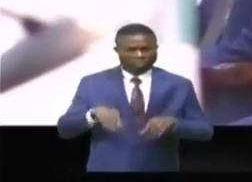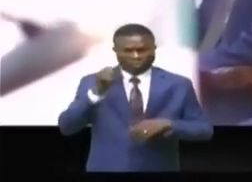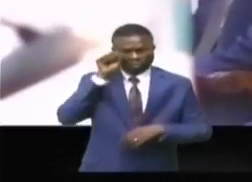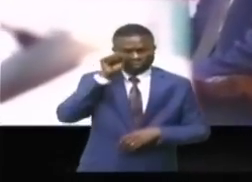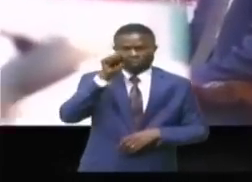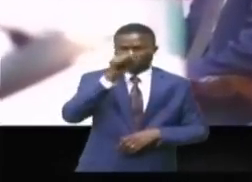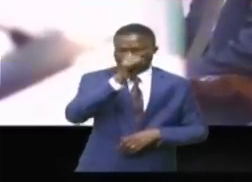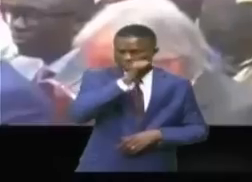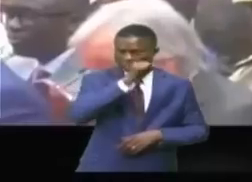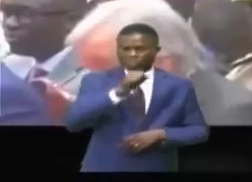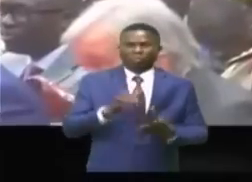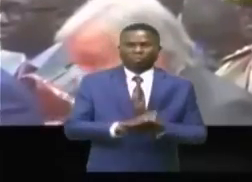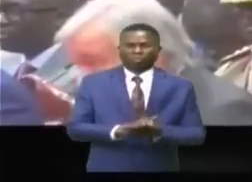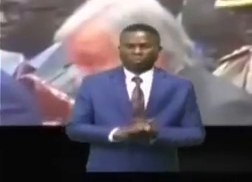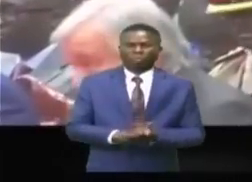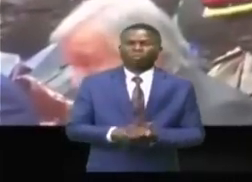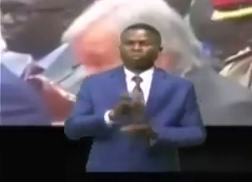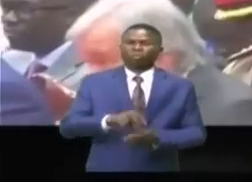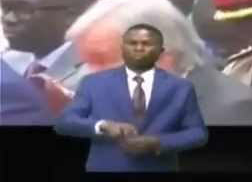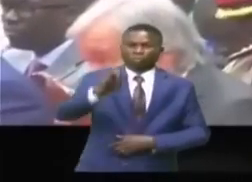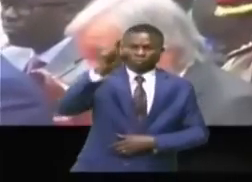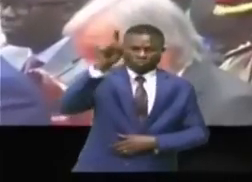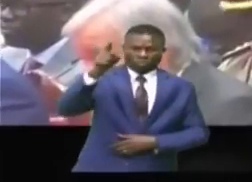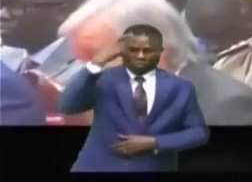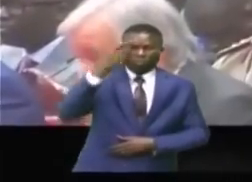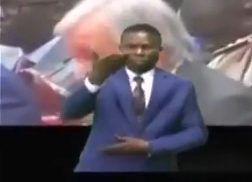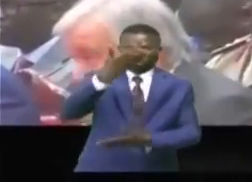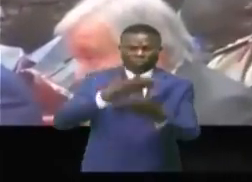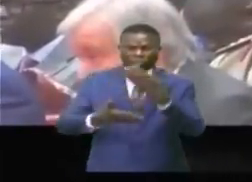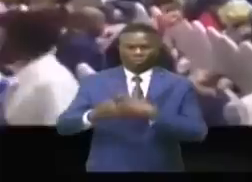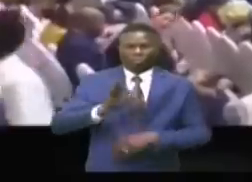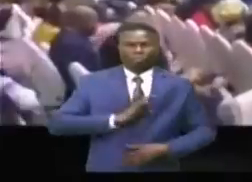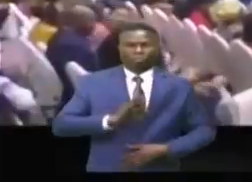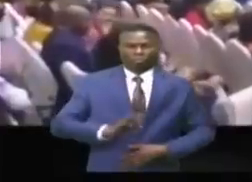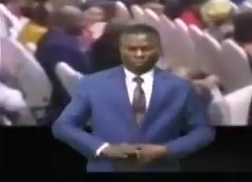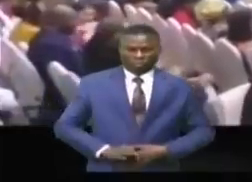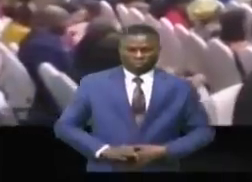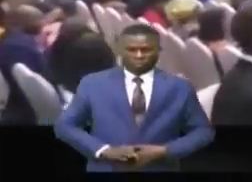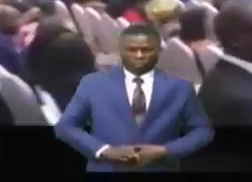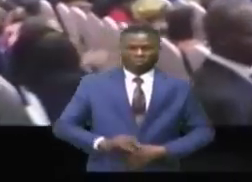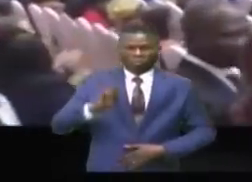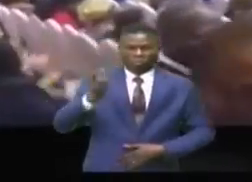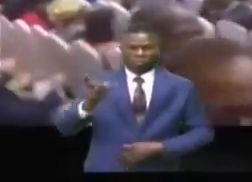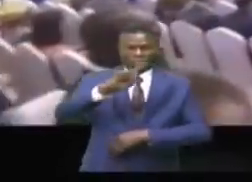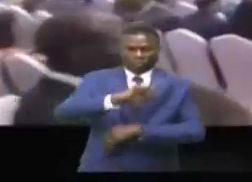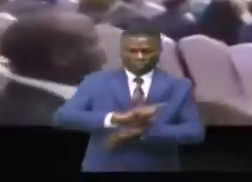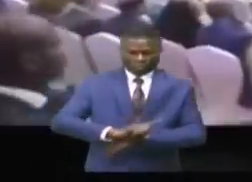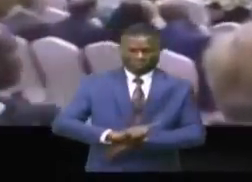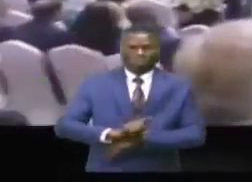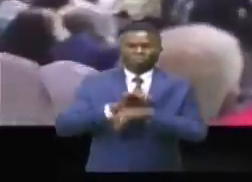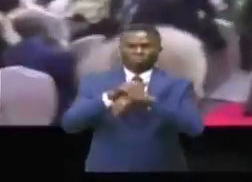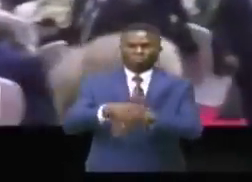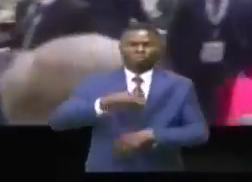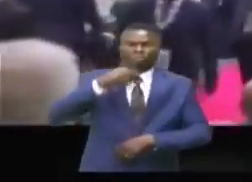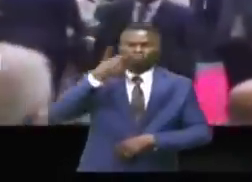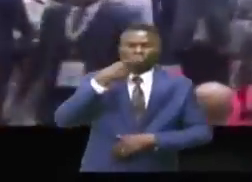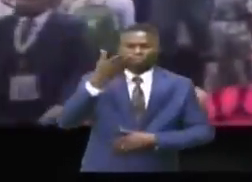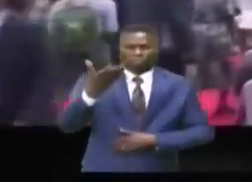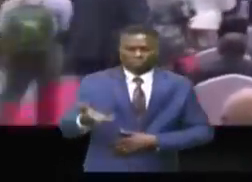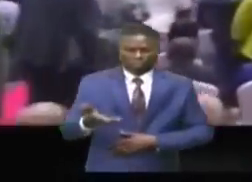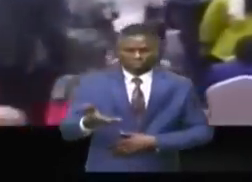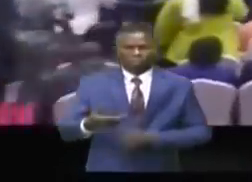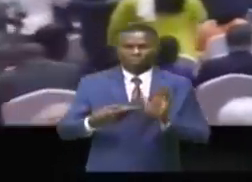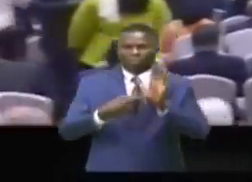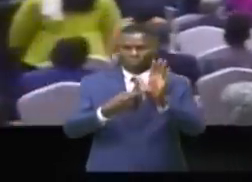Kyenge, émissaire du chef d'État Félix-Antoine Tshisekedi Tshilombo, intervient au deuxième jour de ses assises pour une fois de plus